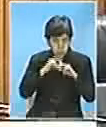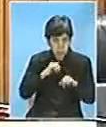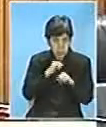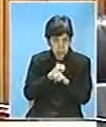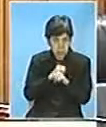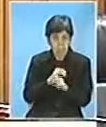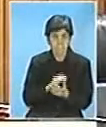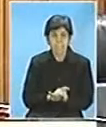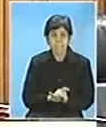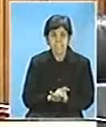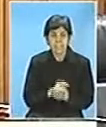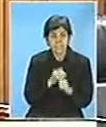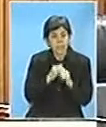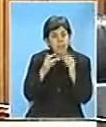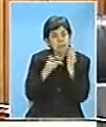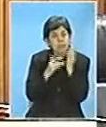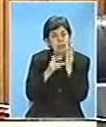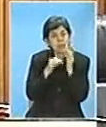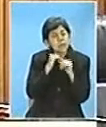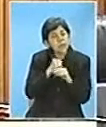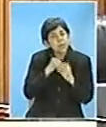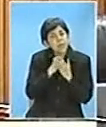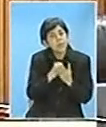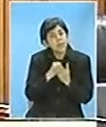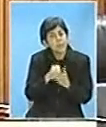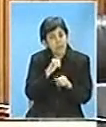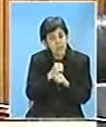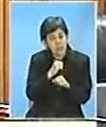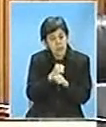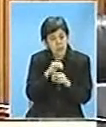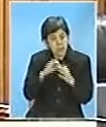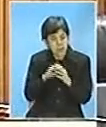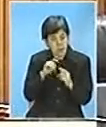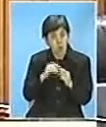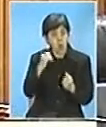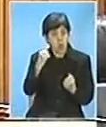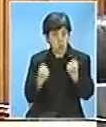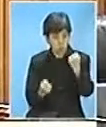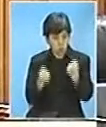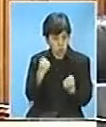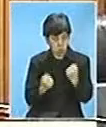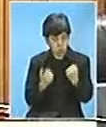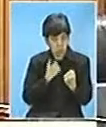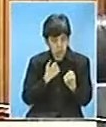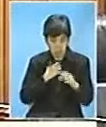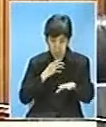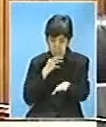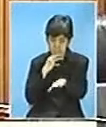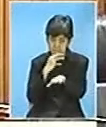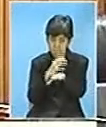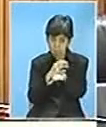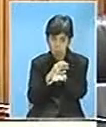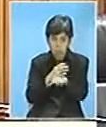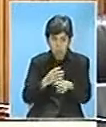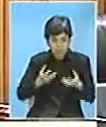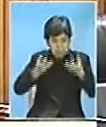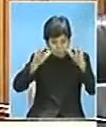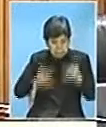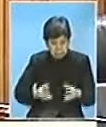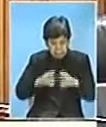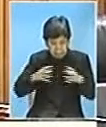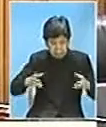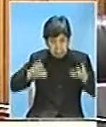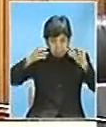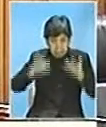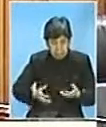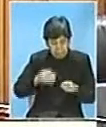การเอาเทคโนโลยีเข้ามาที่จะมาช่วยโดยเฉพาะในเรื่องของรถในการที่ถังที่ใช้อยู่ณวันนี้เป็นถังที่มีน้ำหนักมากเนี่ย